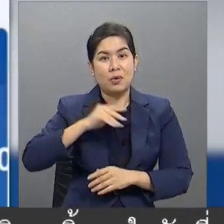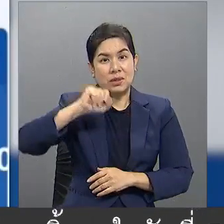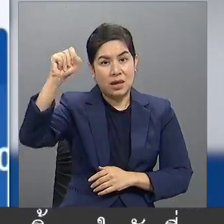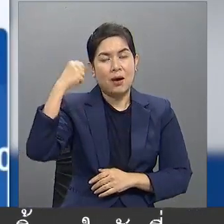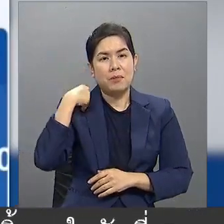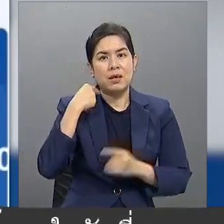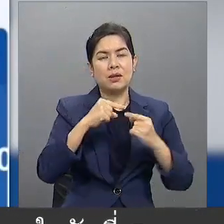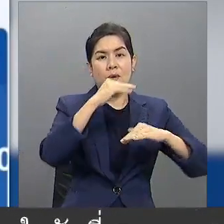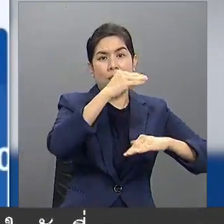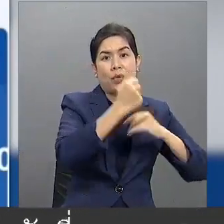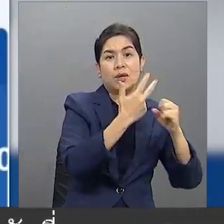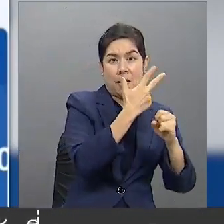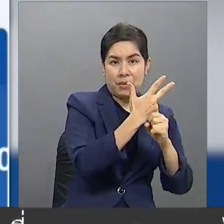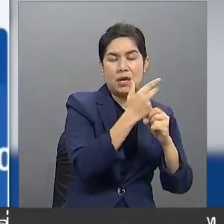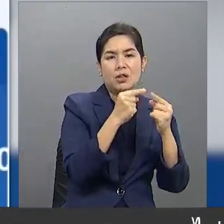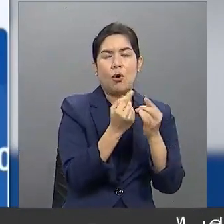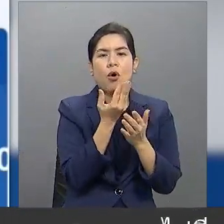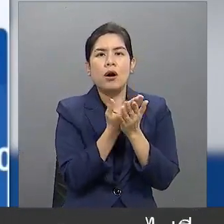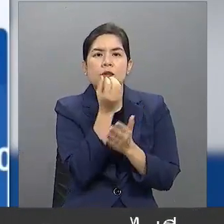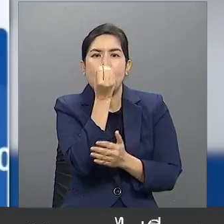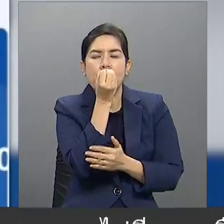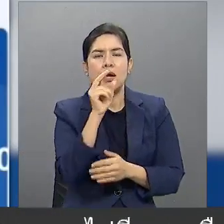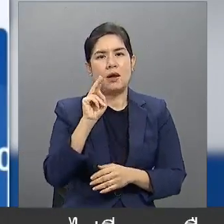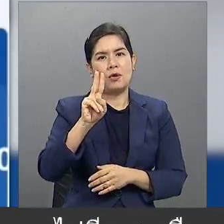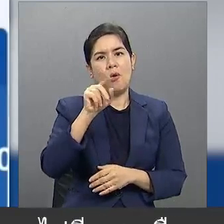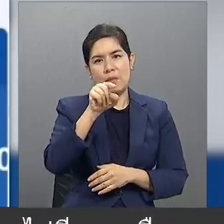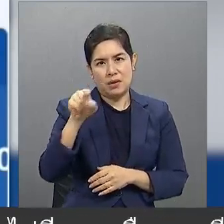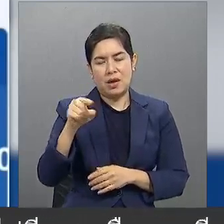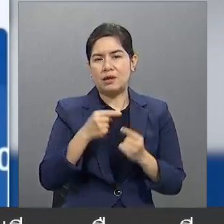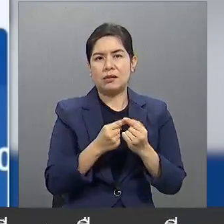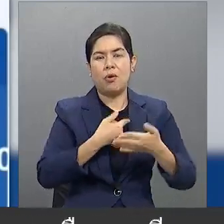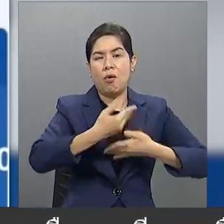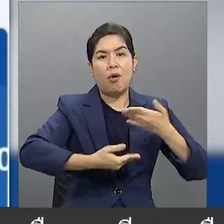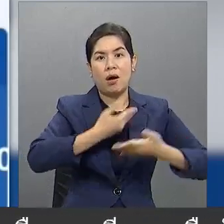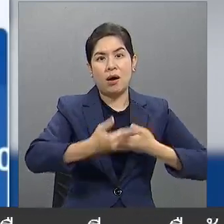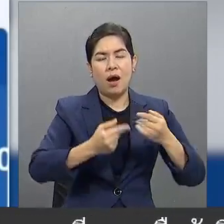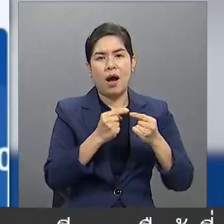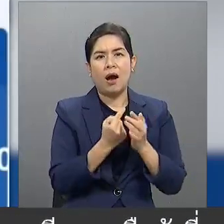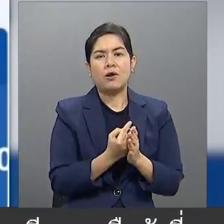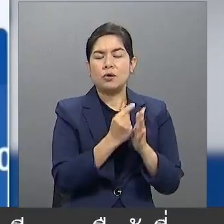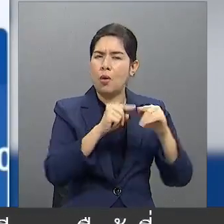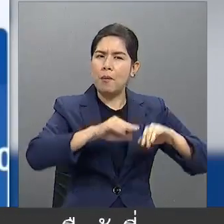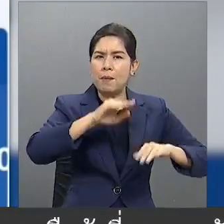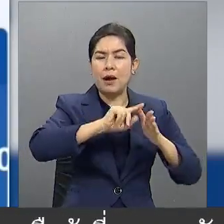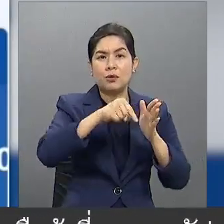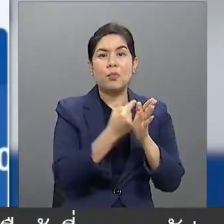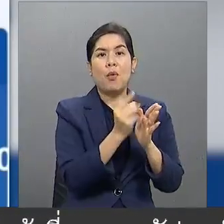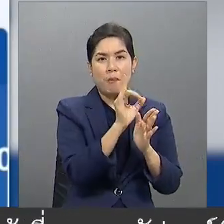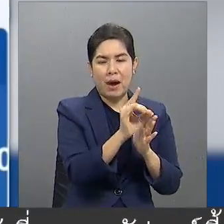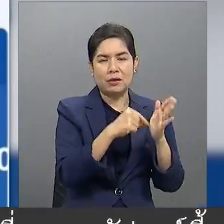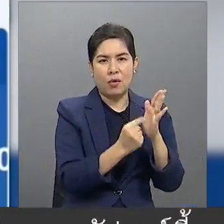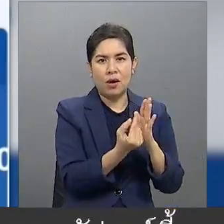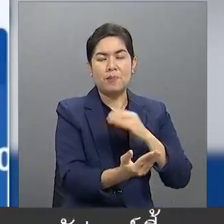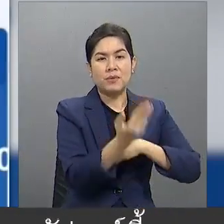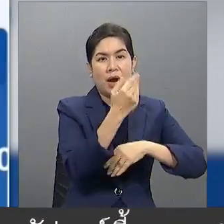เฉลี่ย 2%ขายหมดเกลี้ยง 5พันล้านบาทภายในเวลา 8ชั่วโมงเศษๆเท่าขายตั้งแต่ 8:00นจุดการ